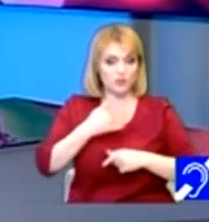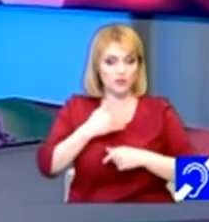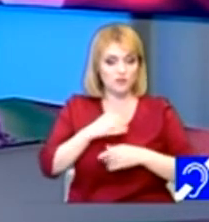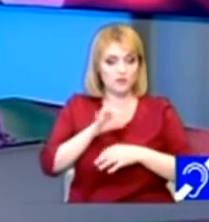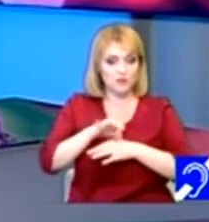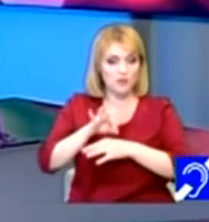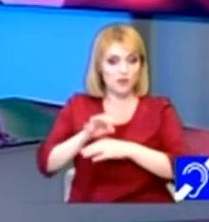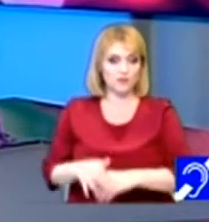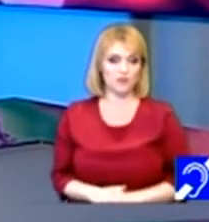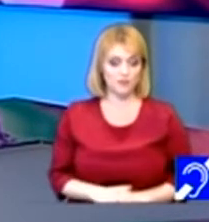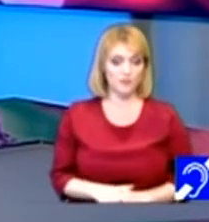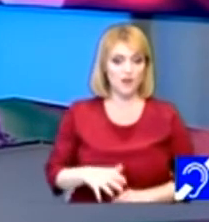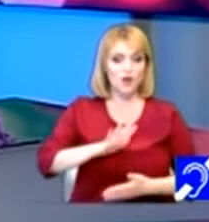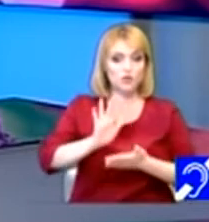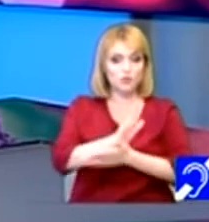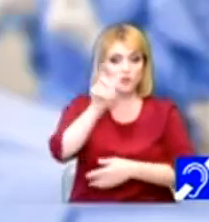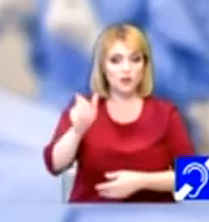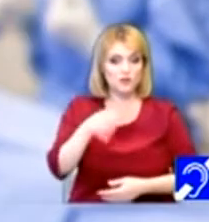analizat cifrele și vine cu mai multe detalii.